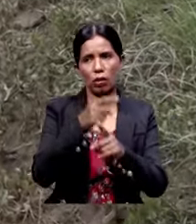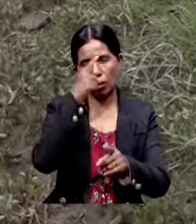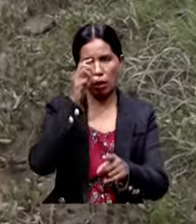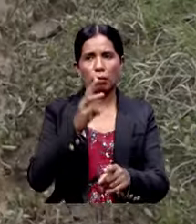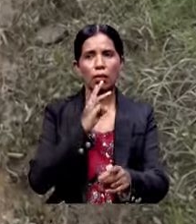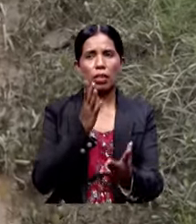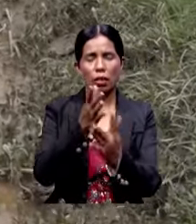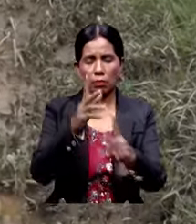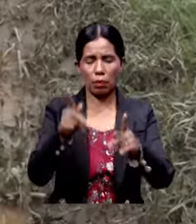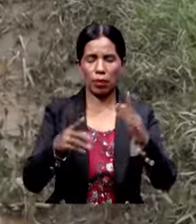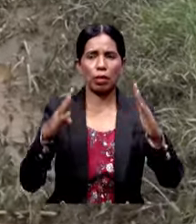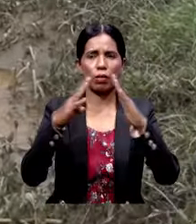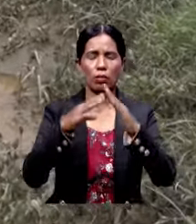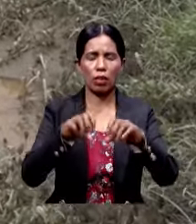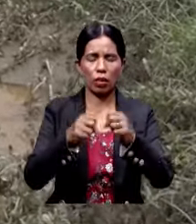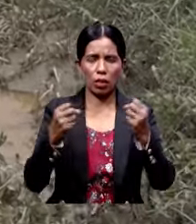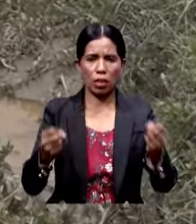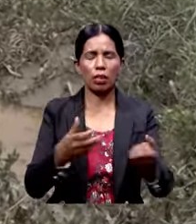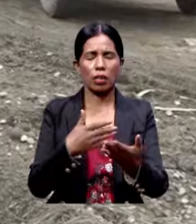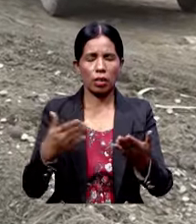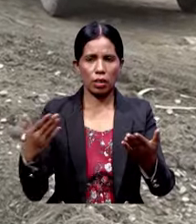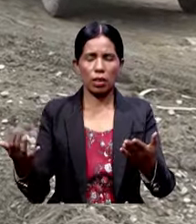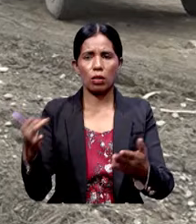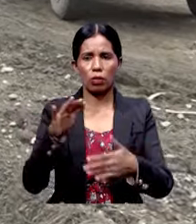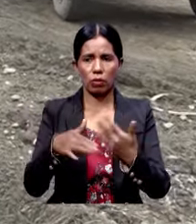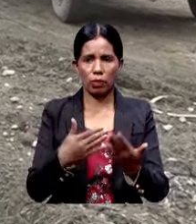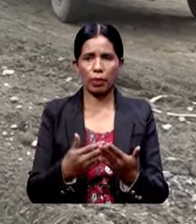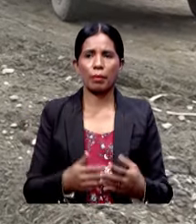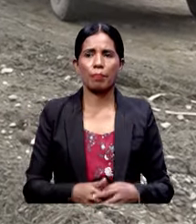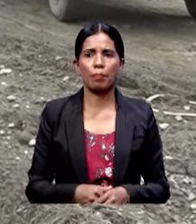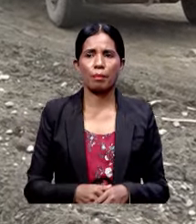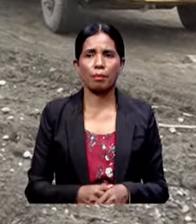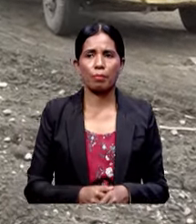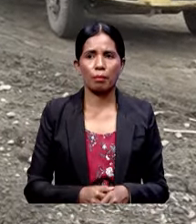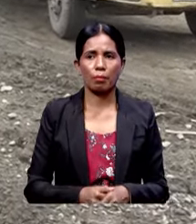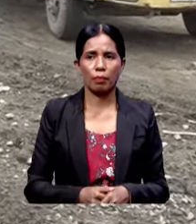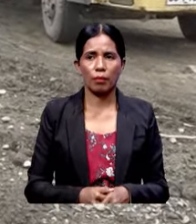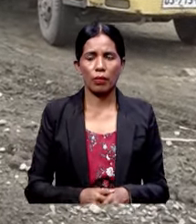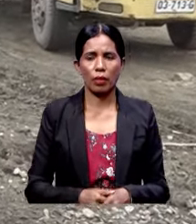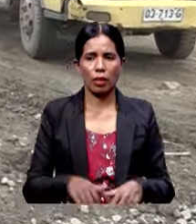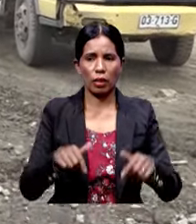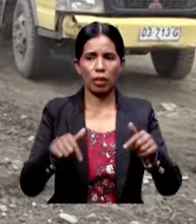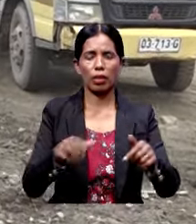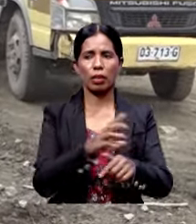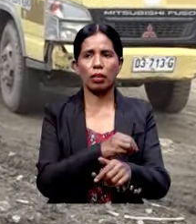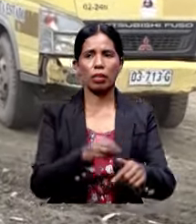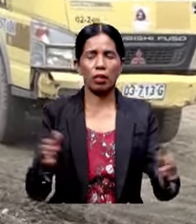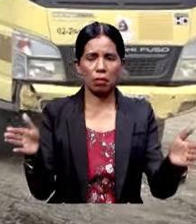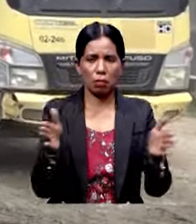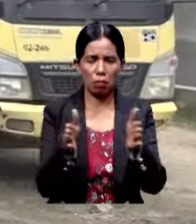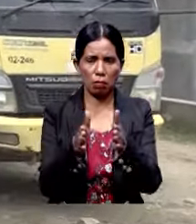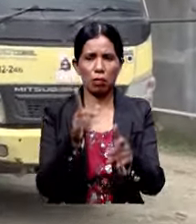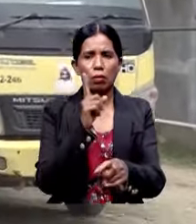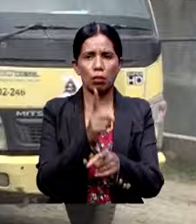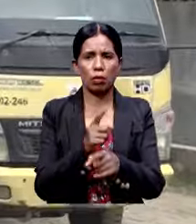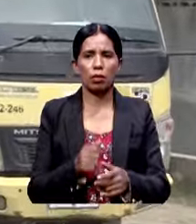komunidade nia uma hode straga sasang elektroniku sira. Kalau ini akontese bebek tambah balet sama klot liu.